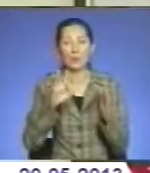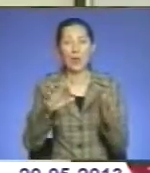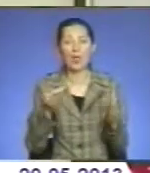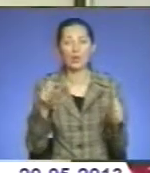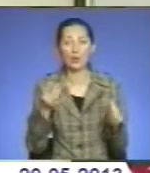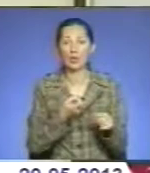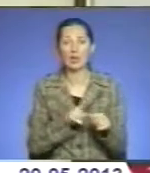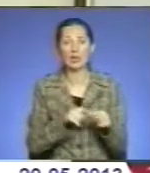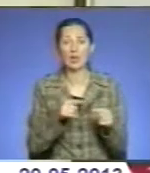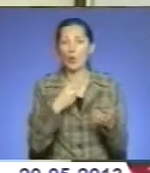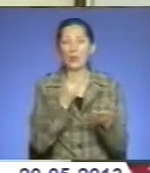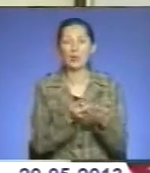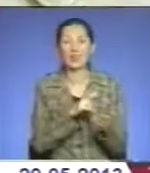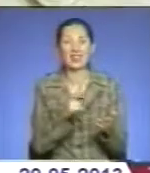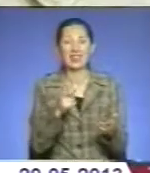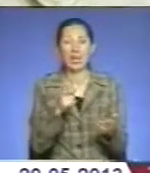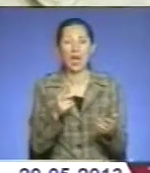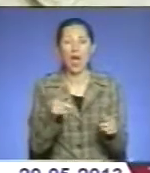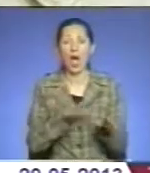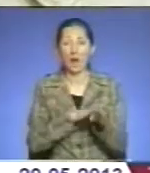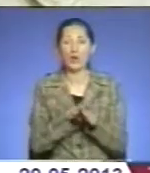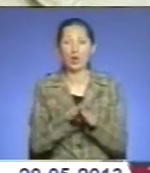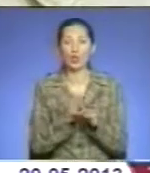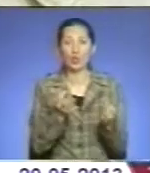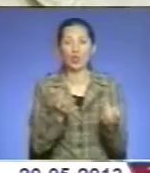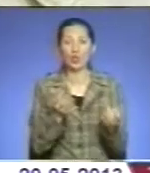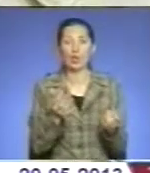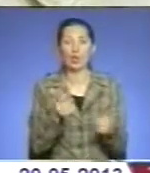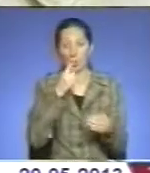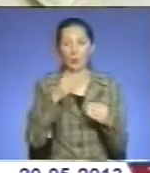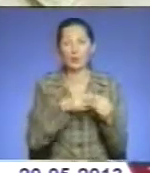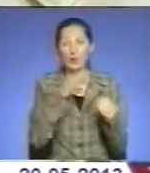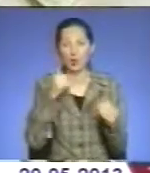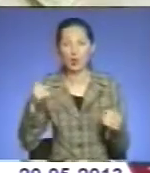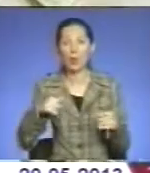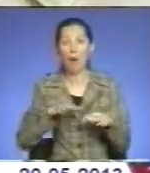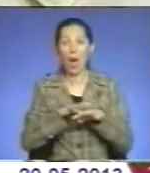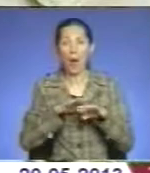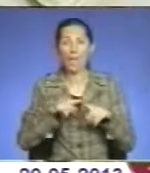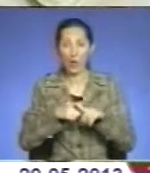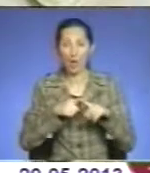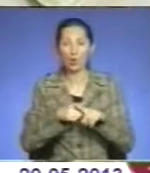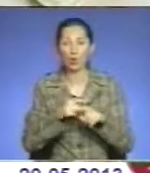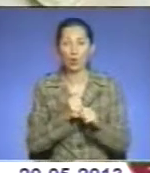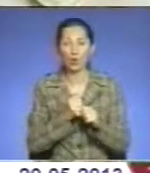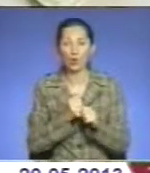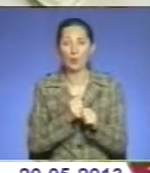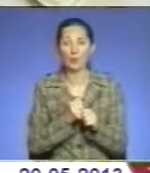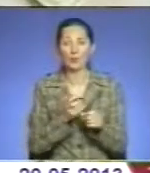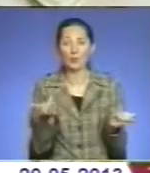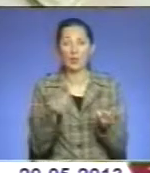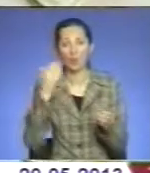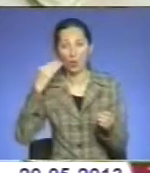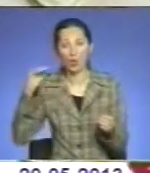Найближчим часом апаратуру налаштують. Звичайно, вона потребує удосконалення. Ми будемо працювати для того, щоб вирівняти,